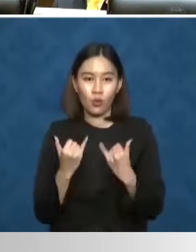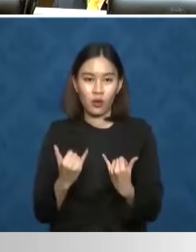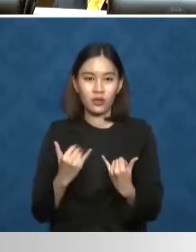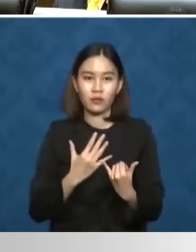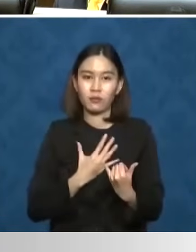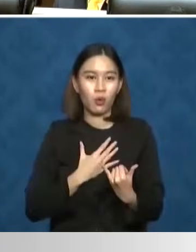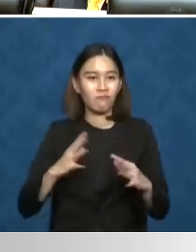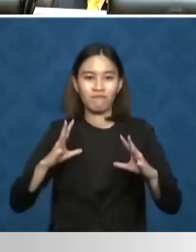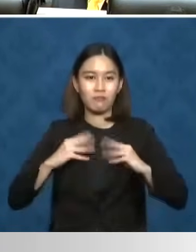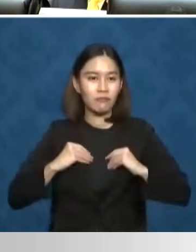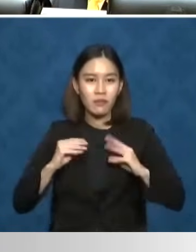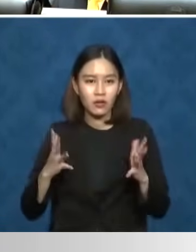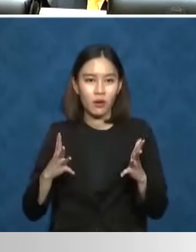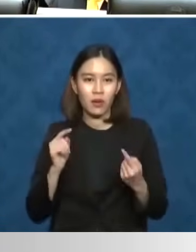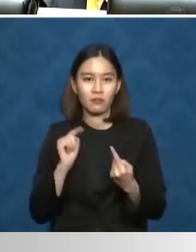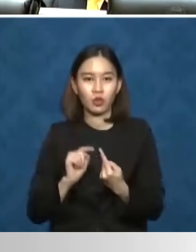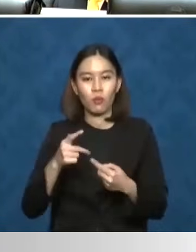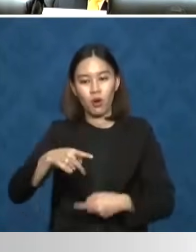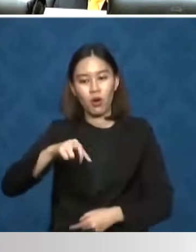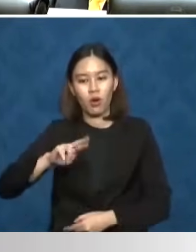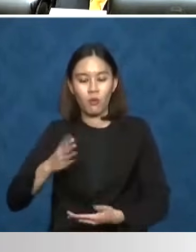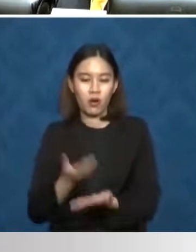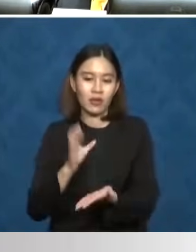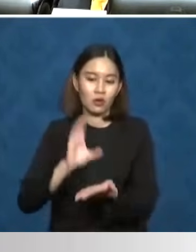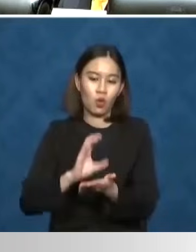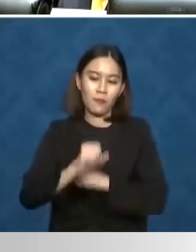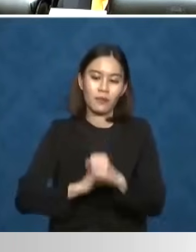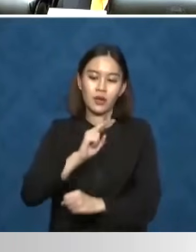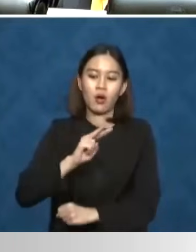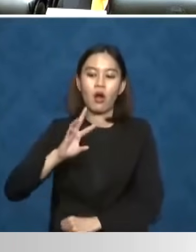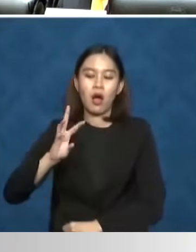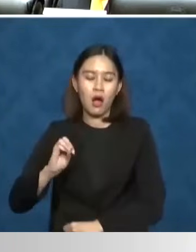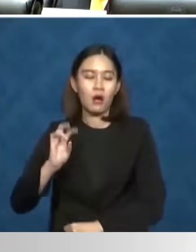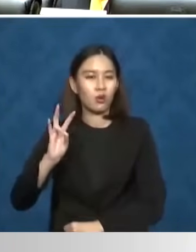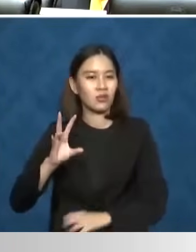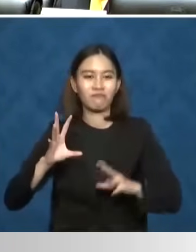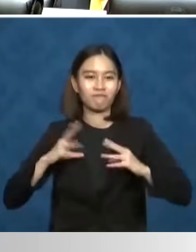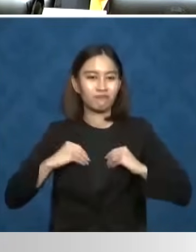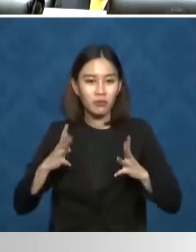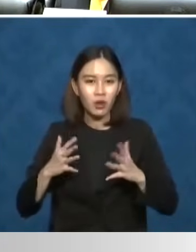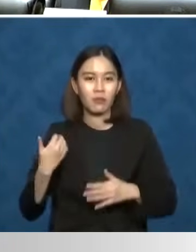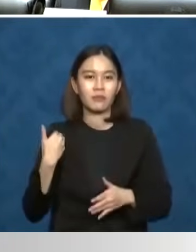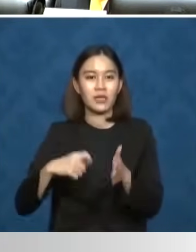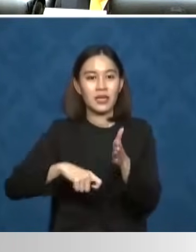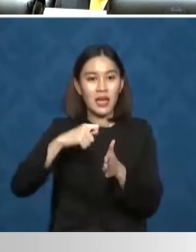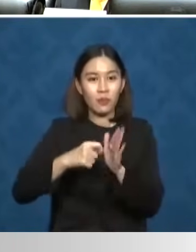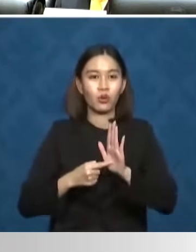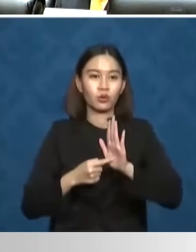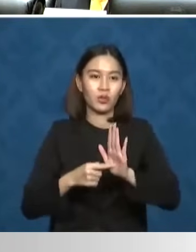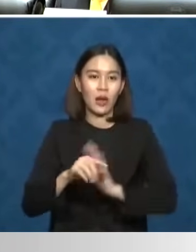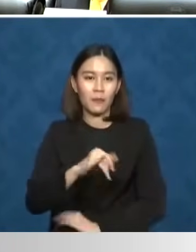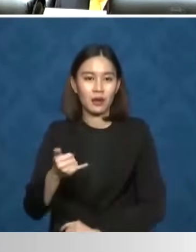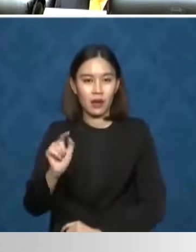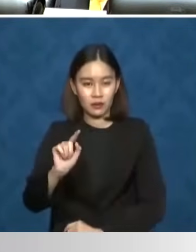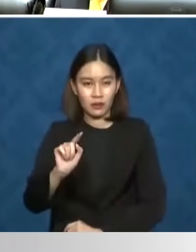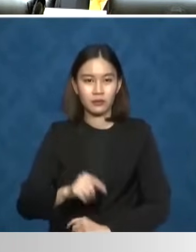จึงไม่สามารถเห็นชอบกับร่างพรบ.งบประมาณประจำปี2567นี้ได้ครับโดยมีเหตุผลที่จะยกตัวอย่างบางประการ